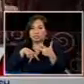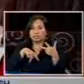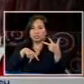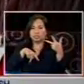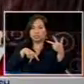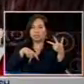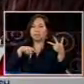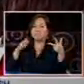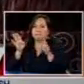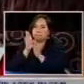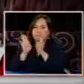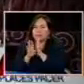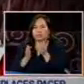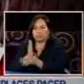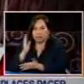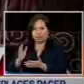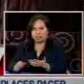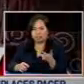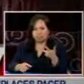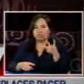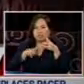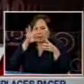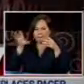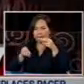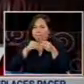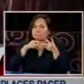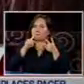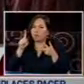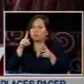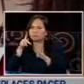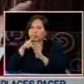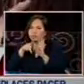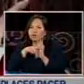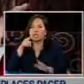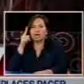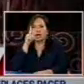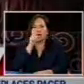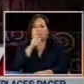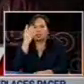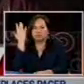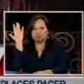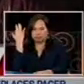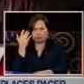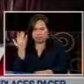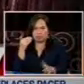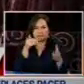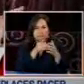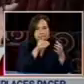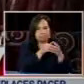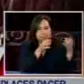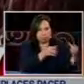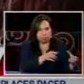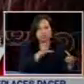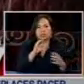Dito ho, impact ho yung isang prinsipyo na itinanong ko sa prosecution at sa defense. Sabi ko, dito